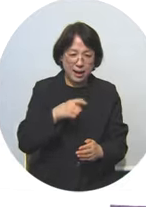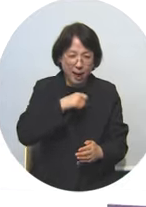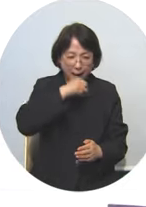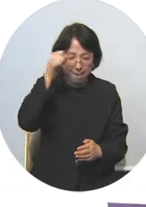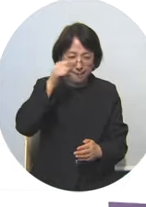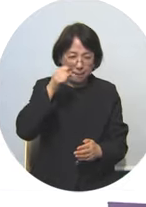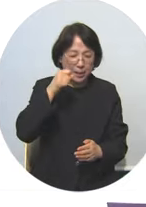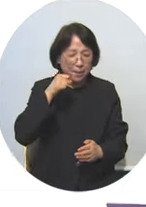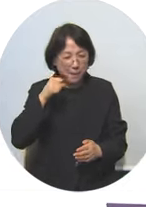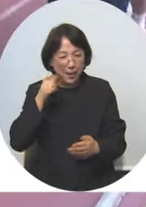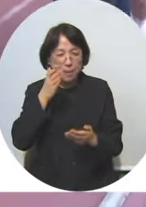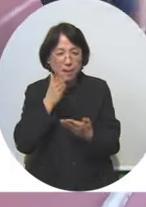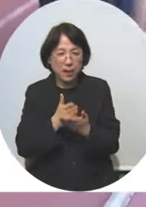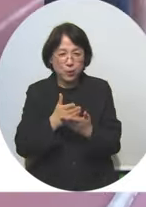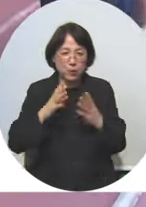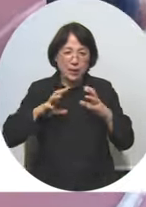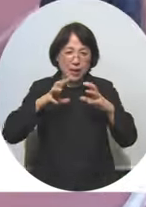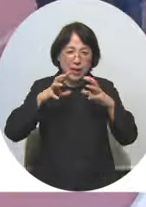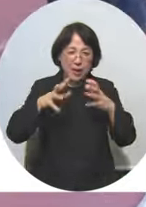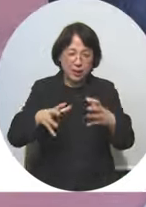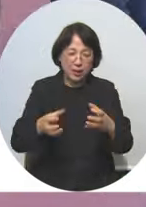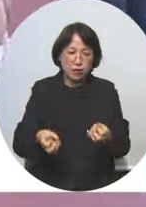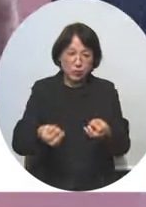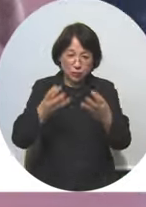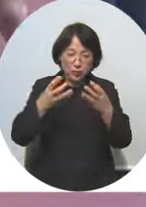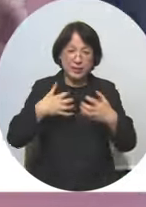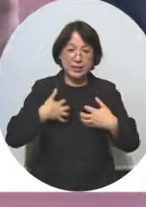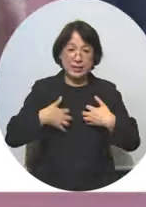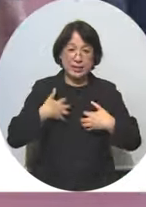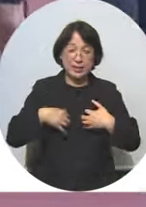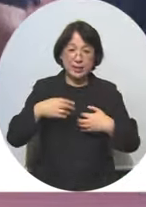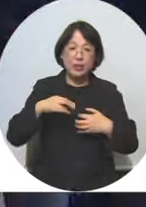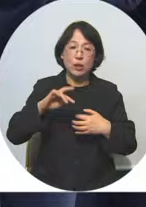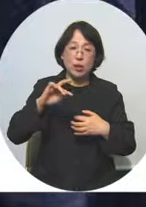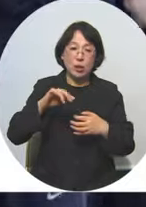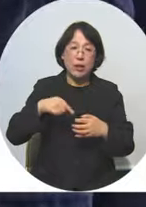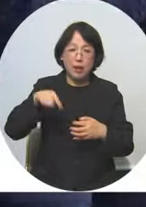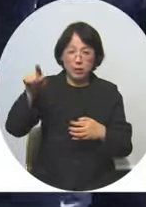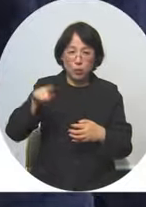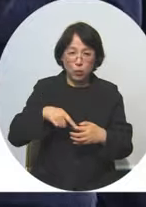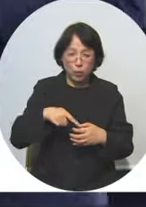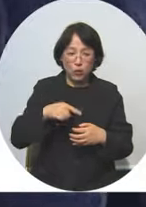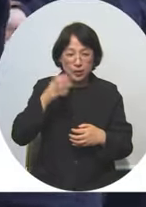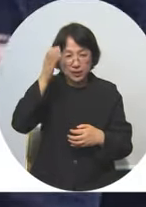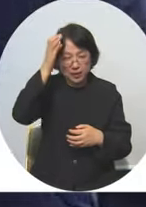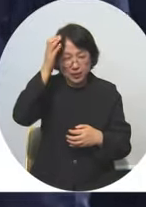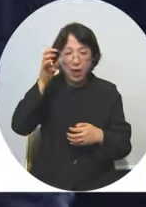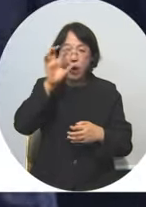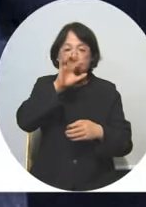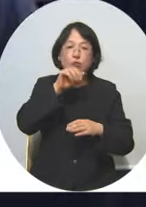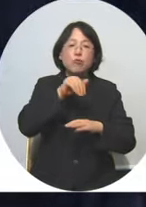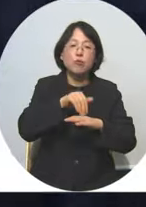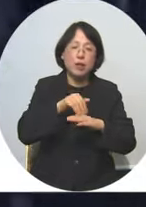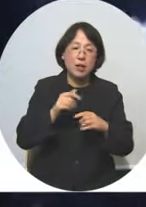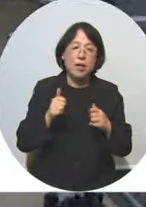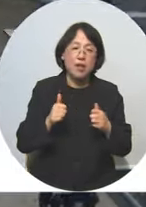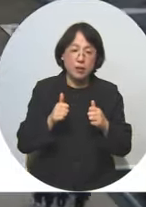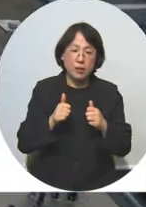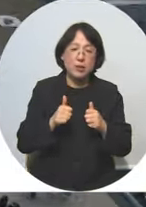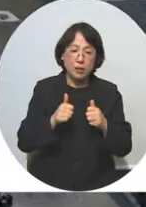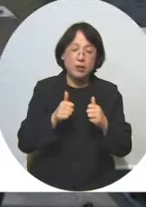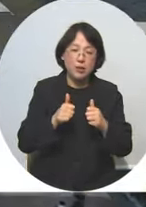전 세계인의 스포츠 축제를 마음껏 즐길 수 있기를 기대한다며 훈련에 매진할 수 있도록 처우와 훈련